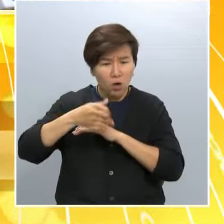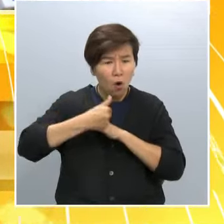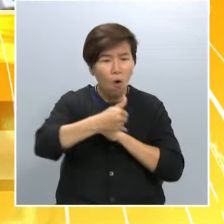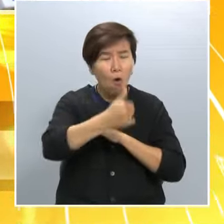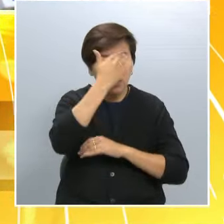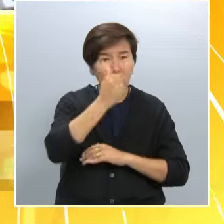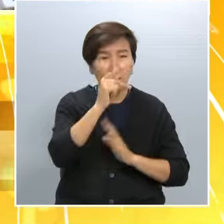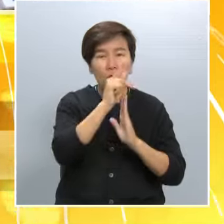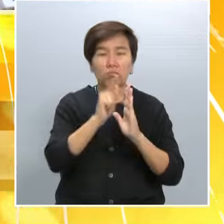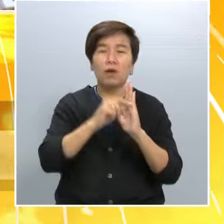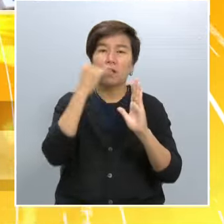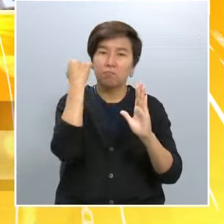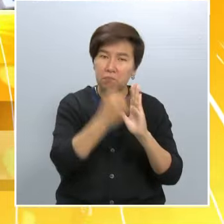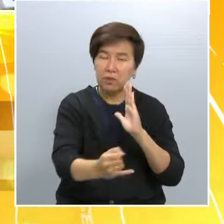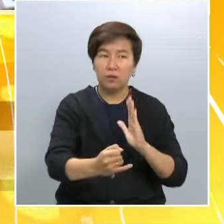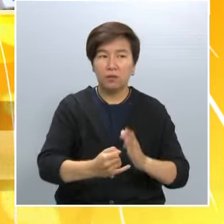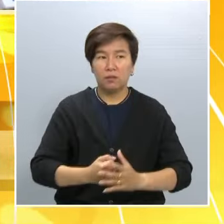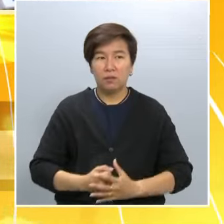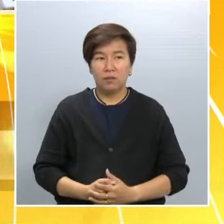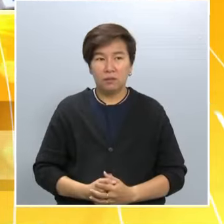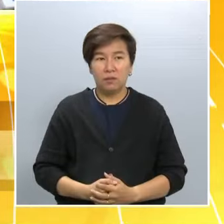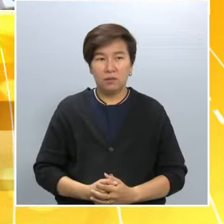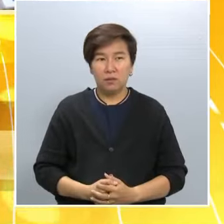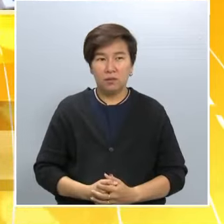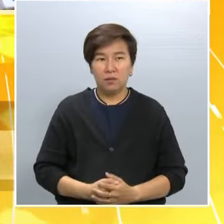กฎหมายค่ะเพราะว่าแล้วยืนกันว่าจะเอาเข้ากรรมธิการทหารใช่มั้ยใช่